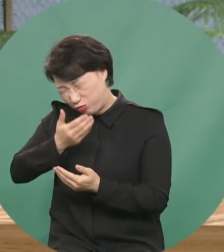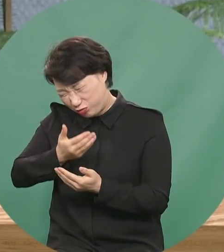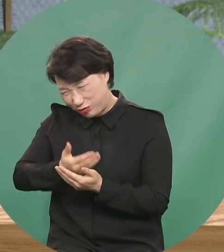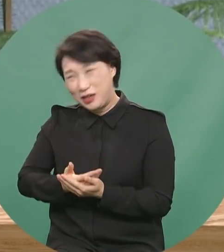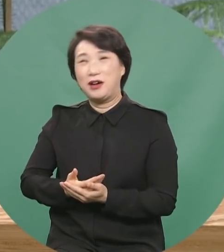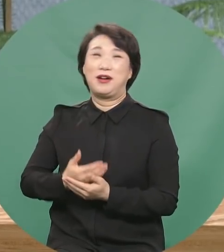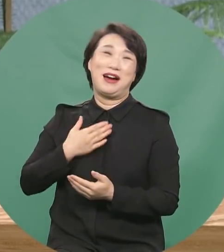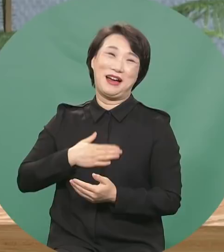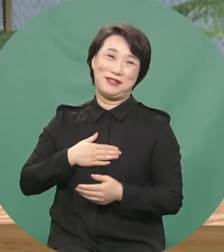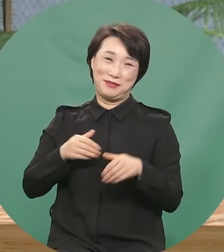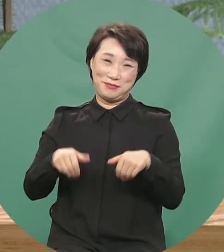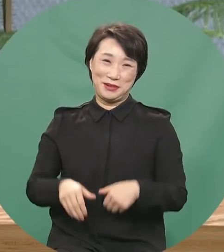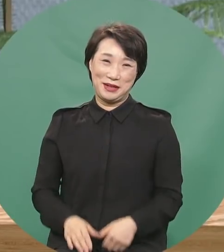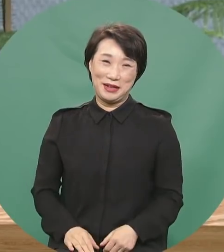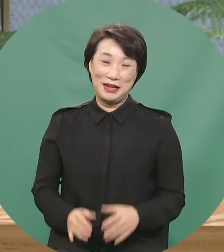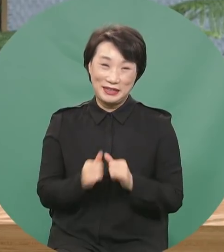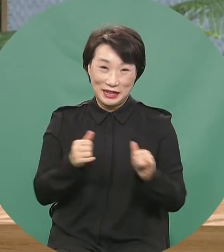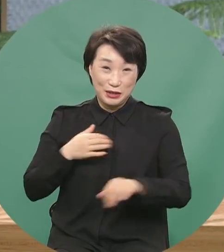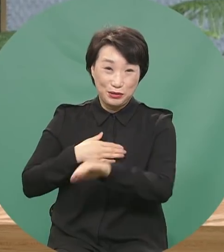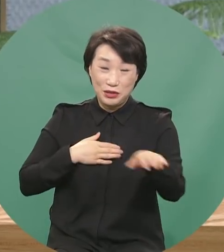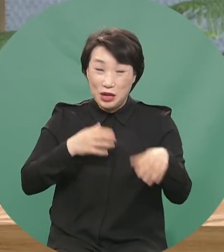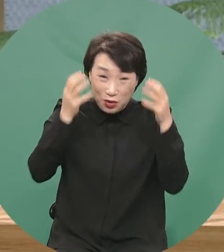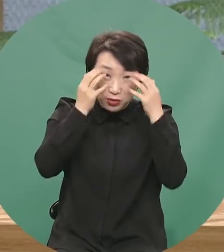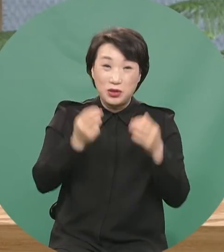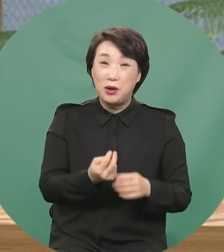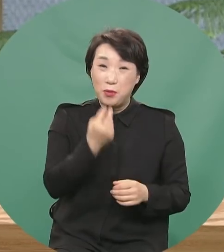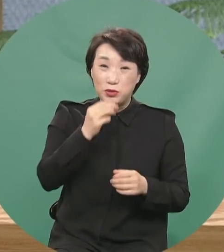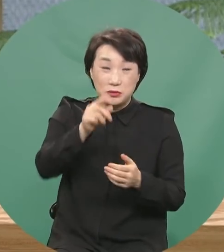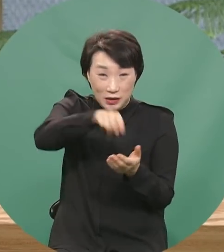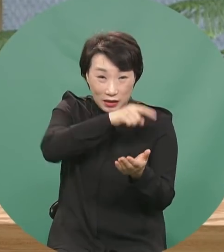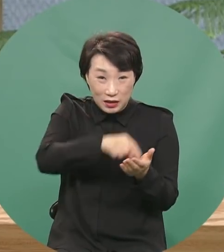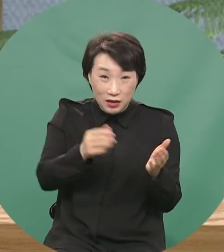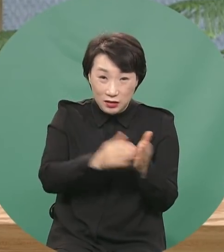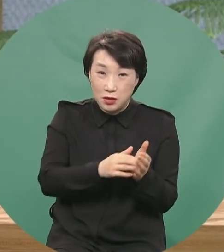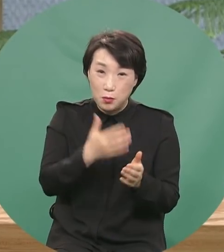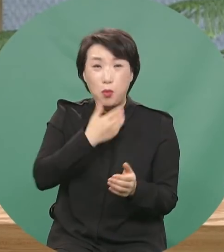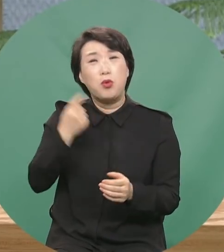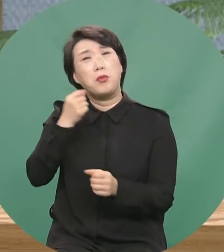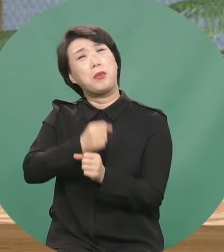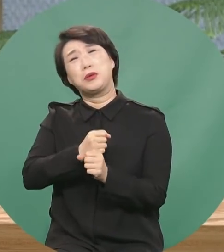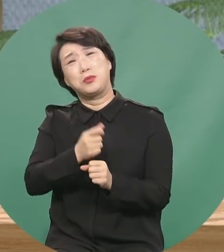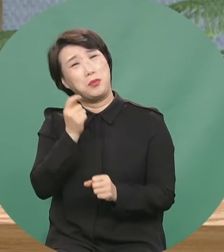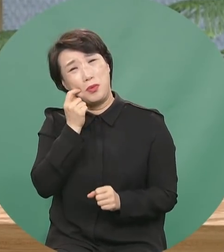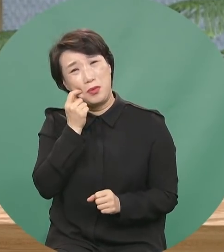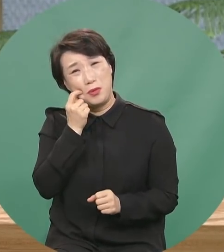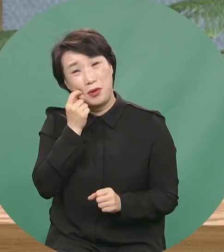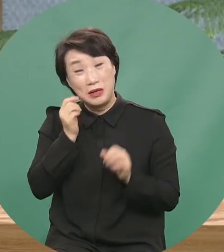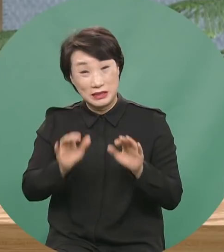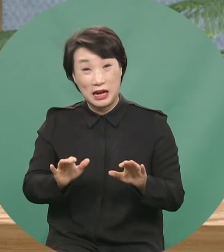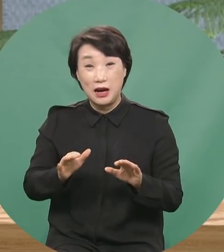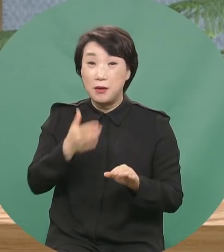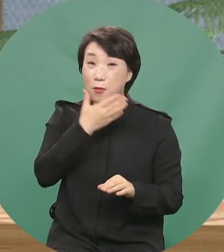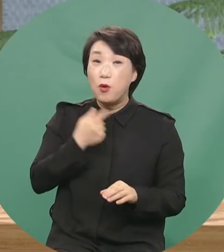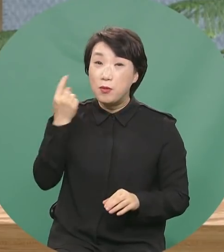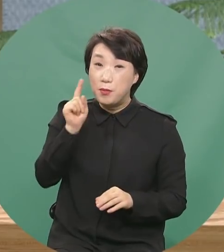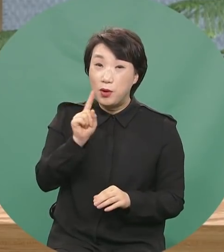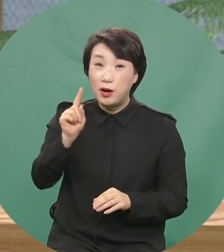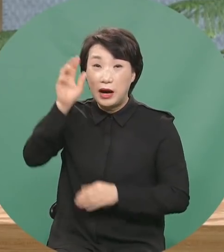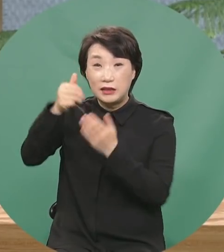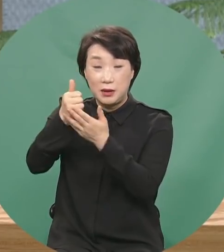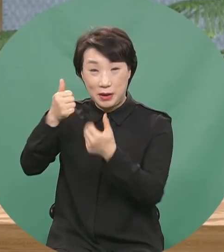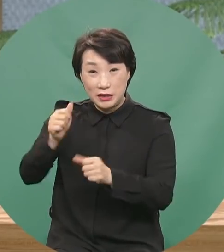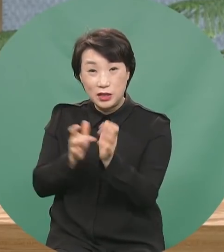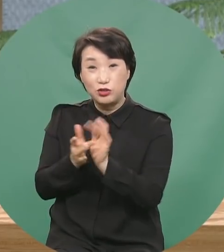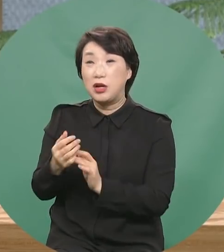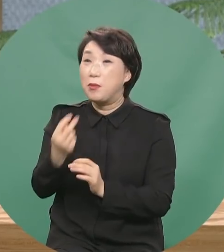합니다. 우리 인간의 고통과 목숨을 지불해서 복음을 만들 수 없으며 복음은 하나님의 아들의 목숨과